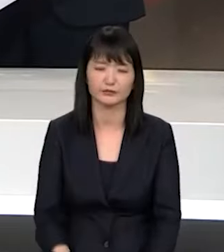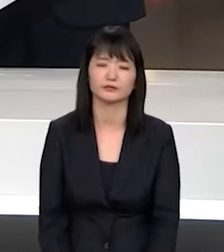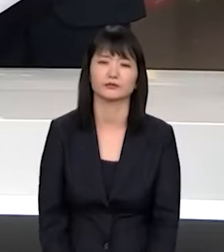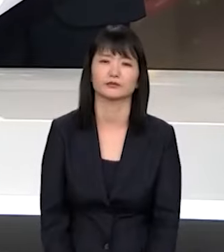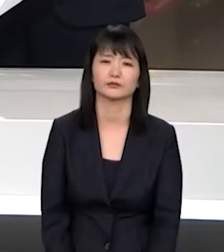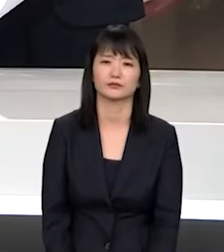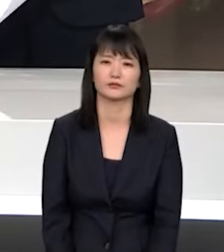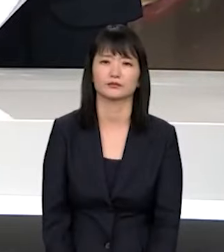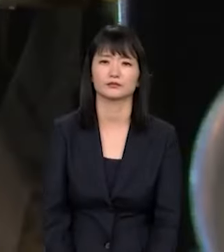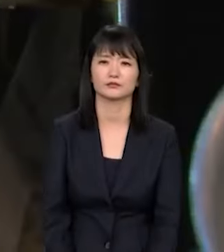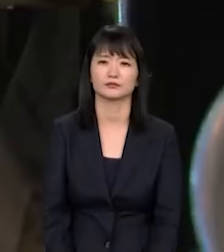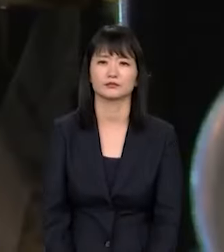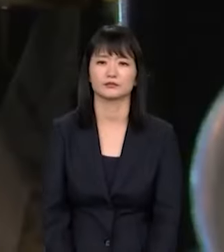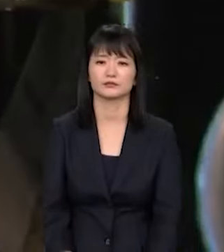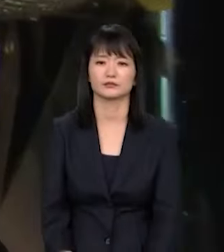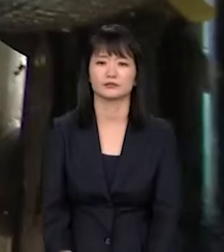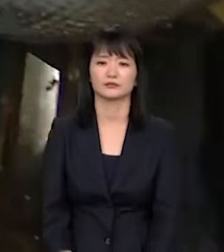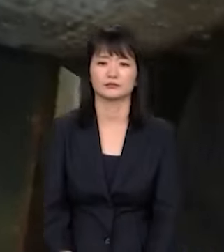취재했습니다.